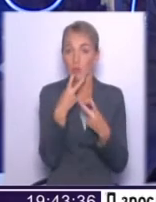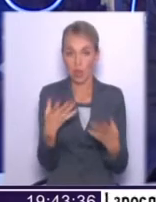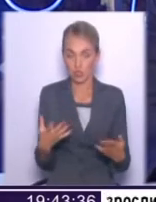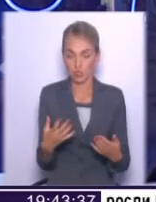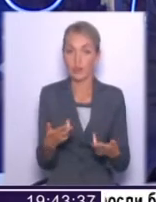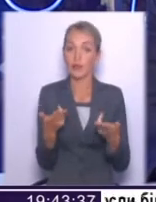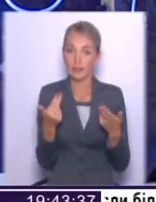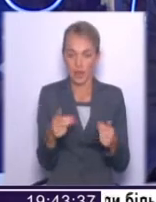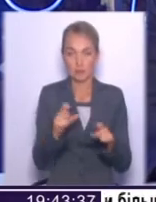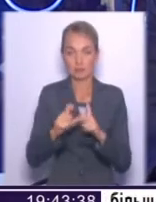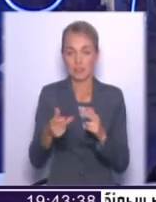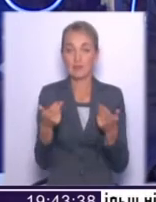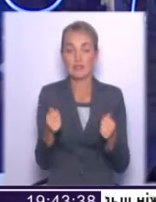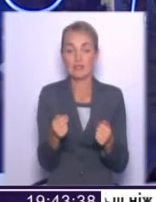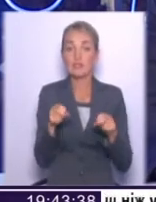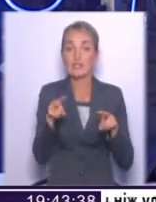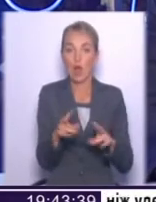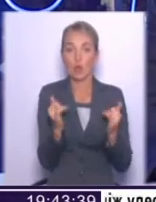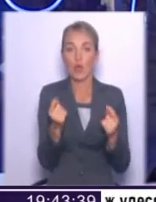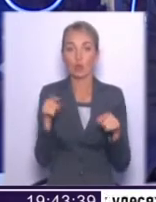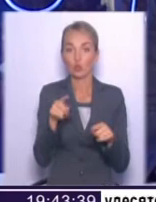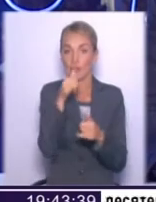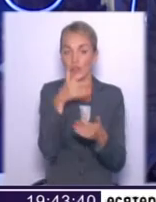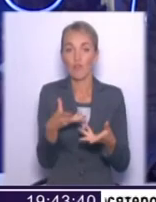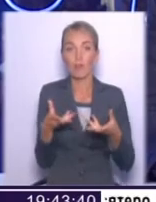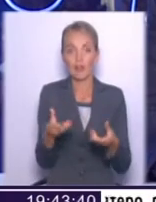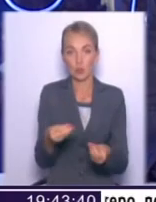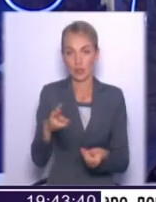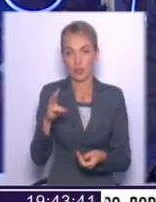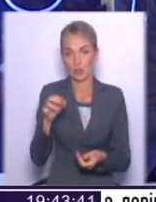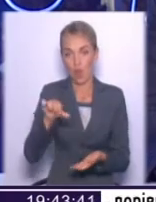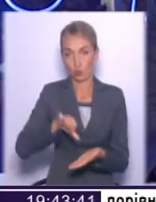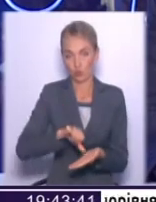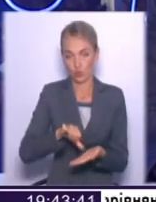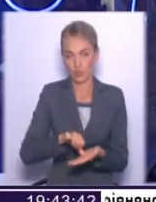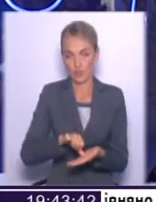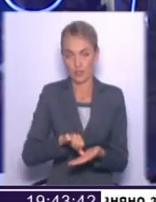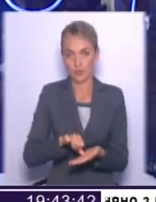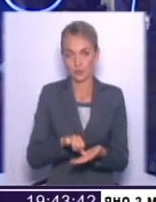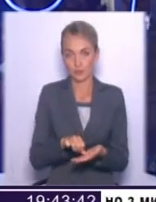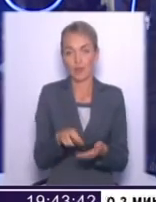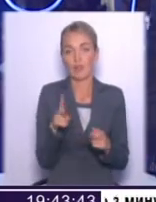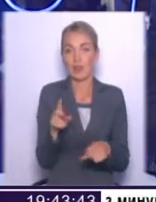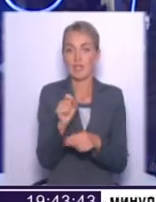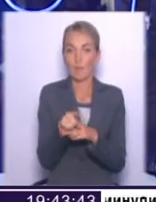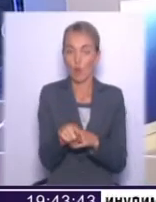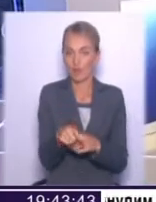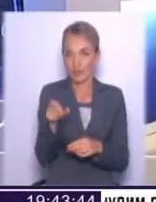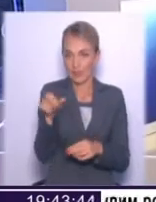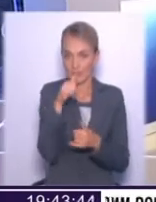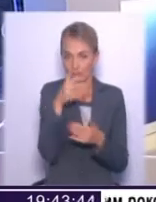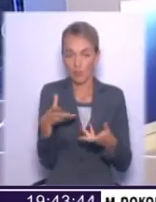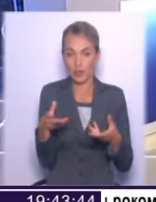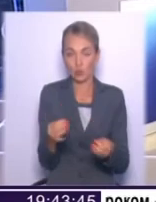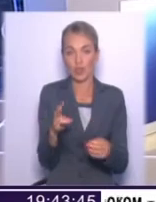Да, спеціально для того, аби він не міг вплинути на участь, аби, ну, як замовник не міг вплинути